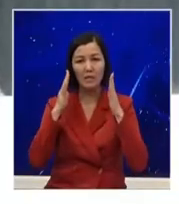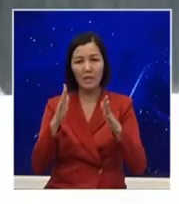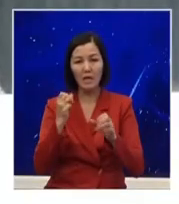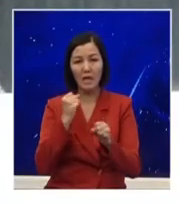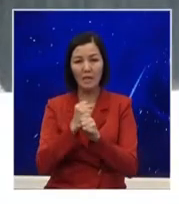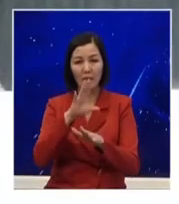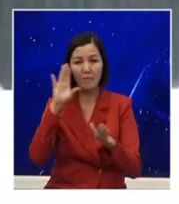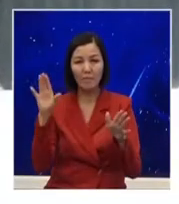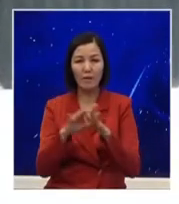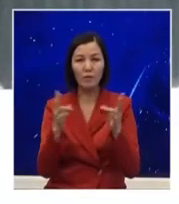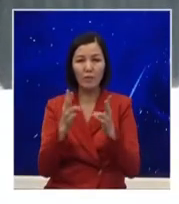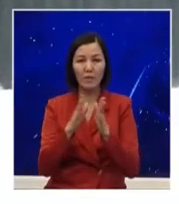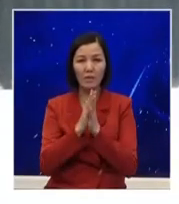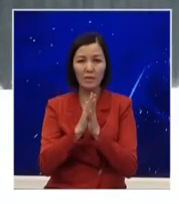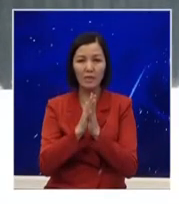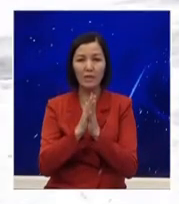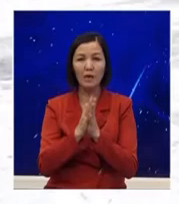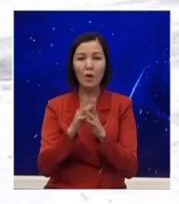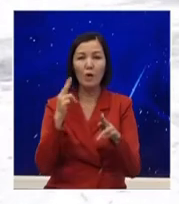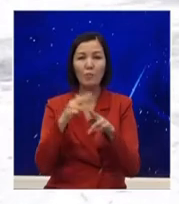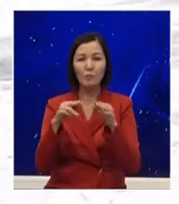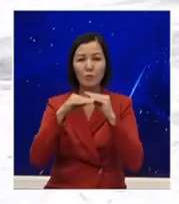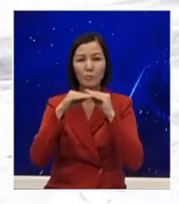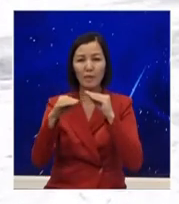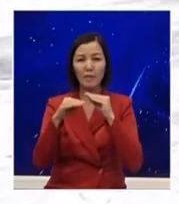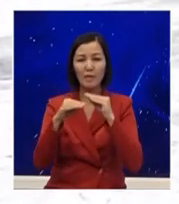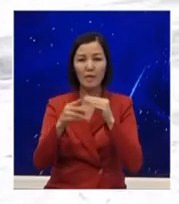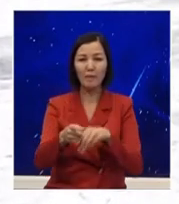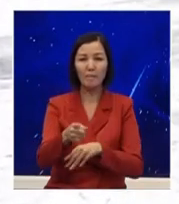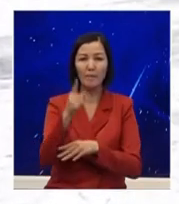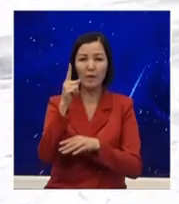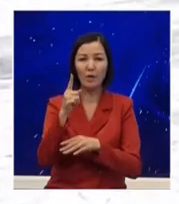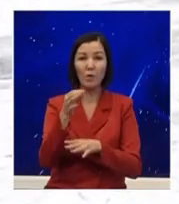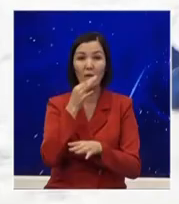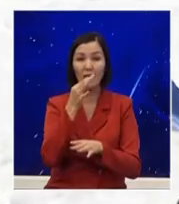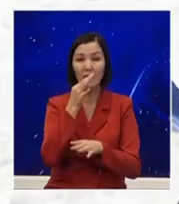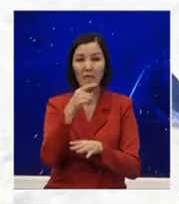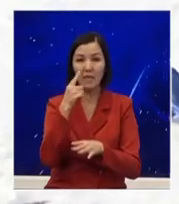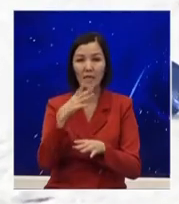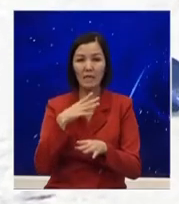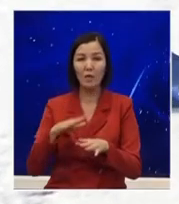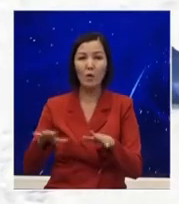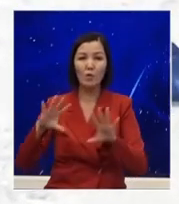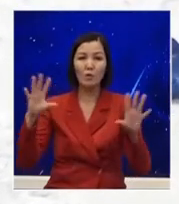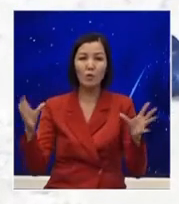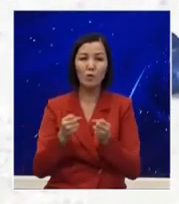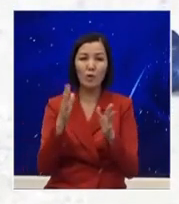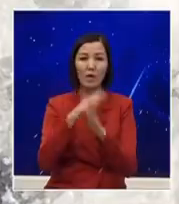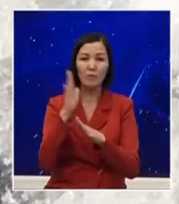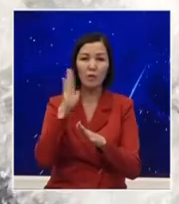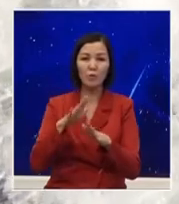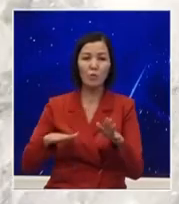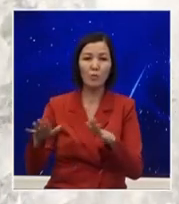сақтық шараларын қатаң сақтауға шақырды. Мұз бетіне шығып, балық аулауға әлі ерте екенін айтады. Өңірдегі құтқарушылар Қапшағай